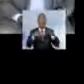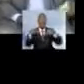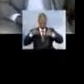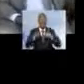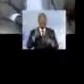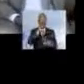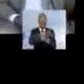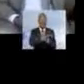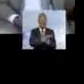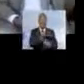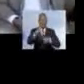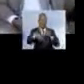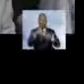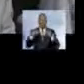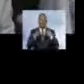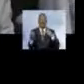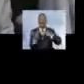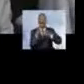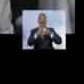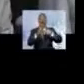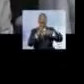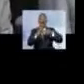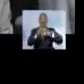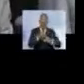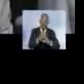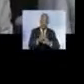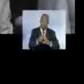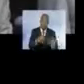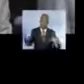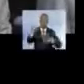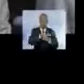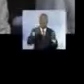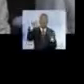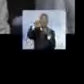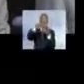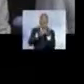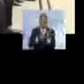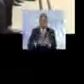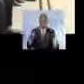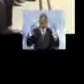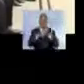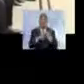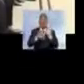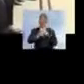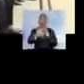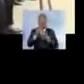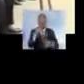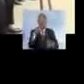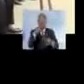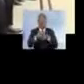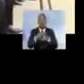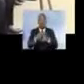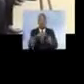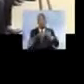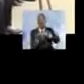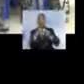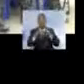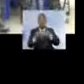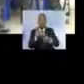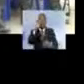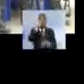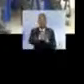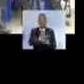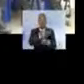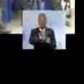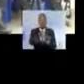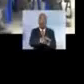stocks d'armes et de munitions. Le ministre d'État, ministre du Plan et du Développement, réaffirme l'engagement et la détermination du gouvernement